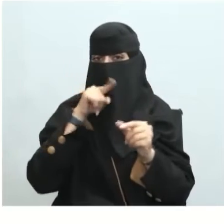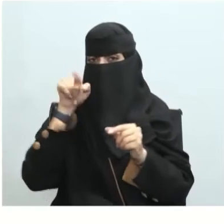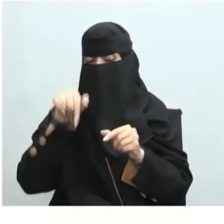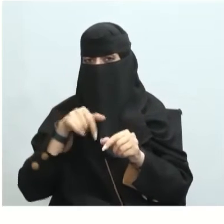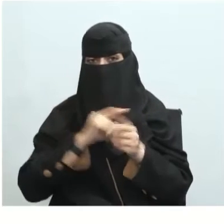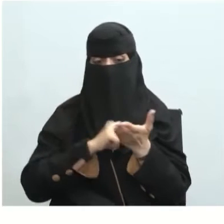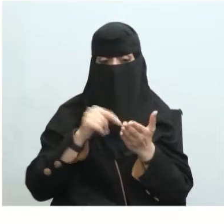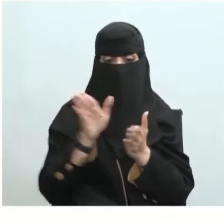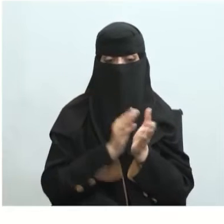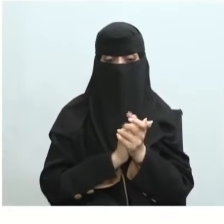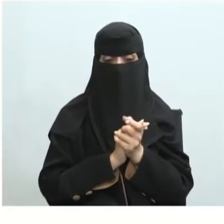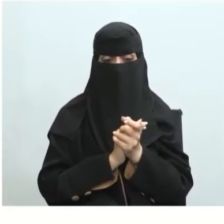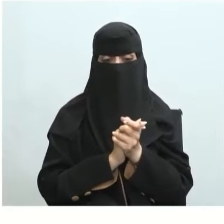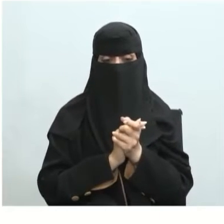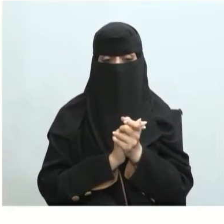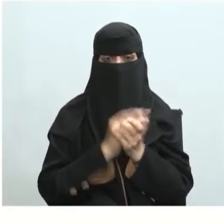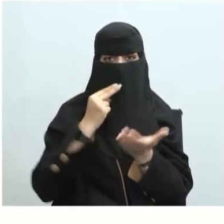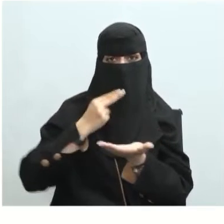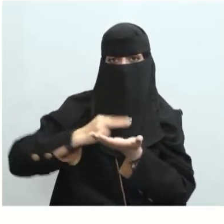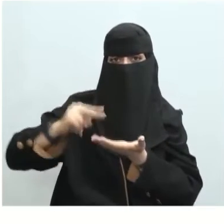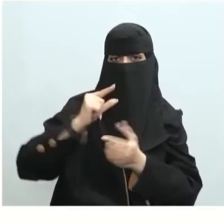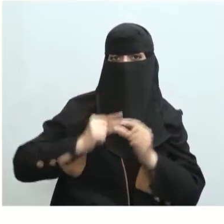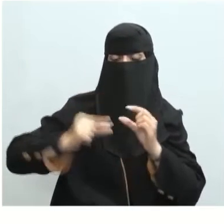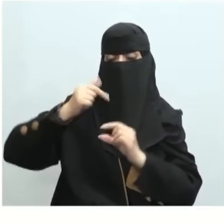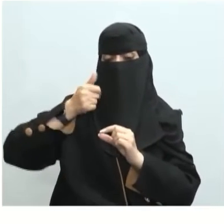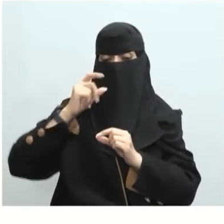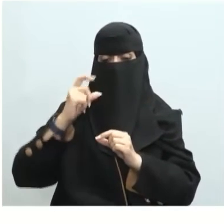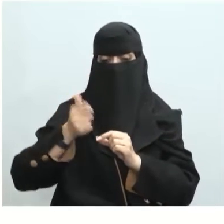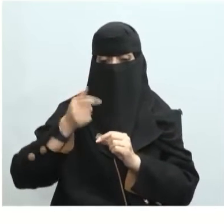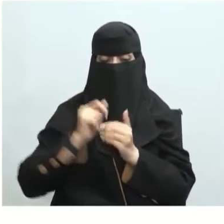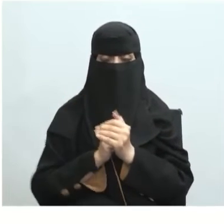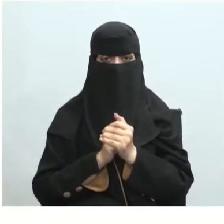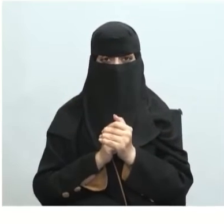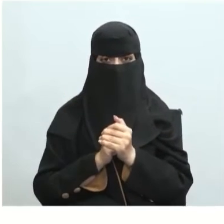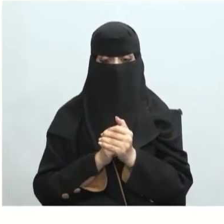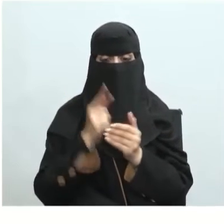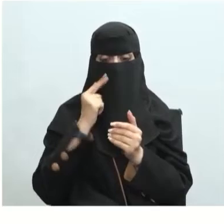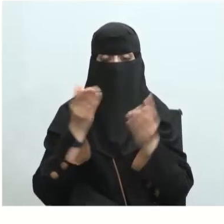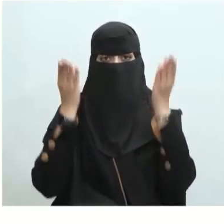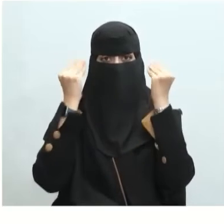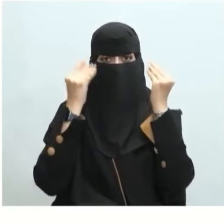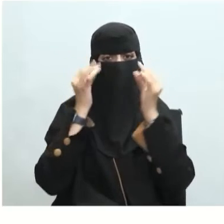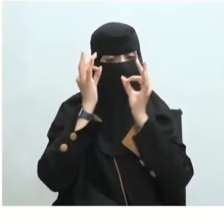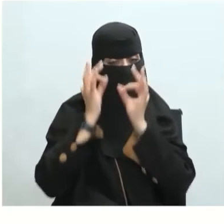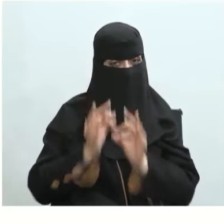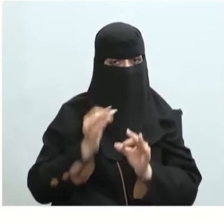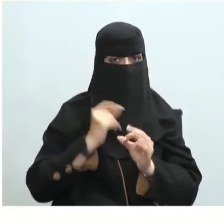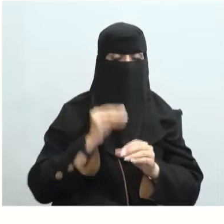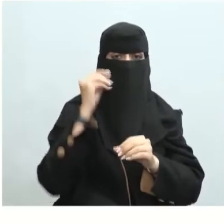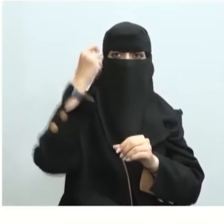ينتمي ممتاز هنا رساله اداريه تعد هذه موضوع من الرسائل الاداريه معلومات وحقائق